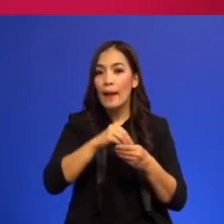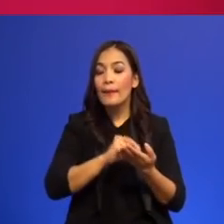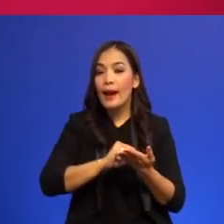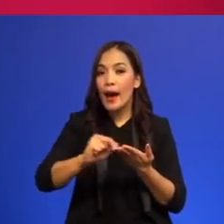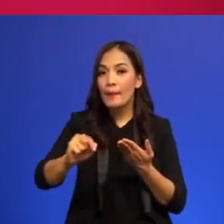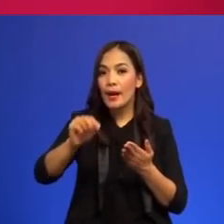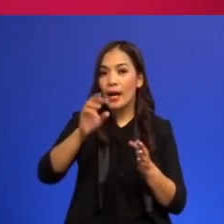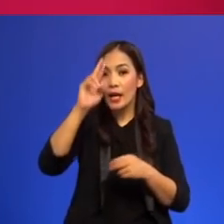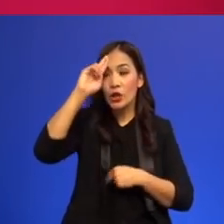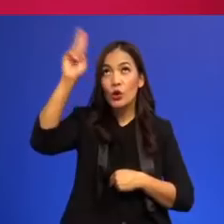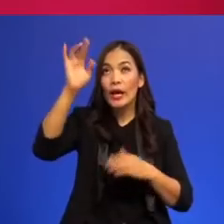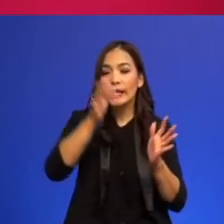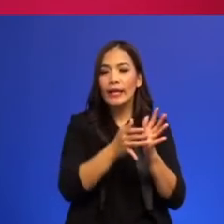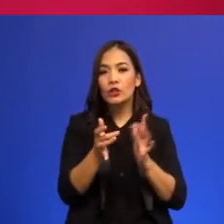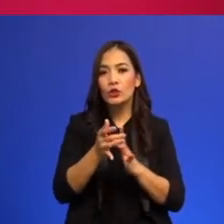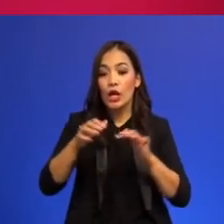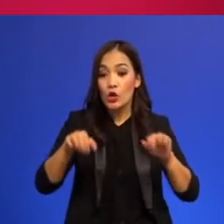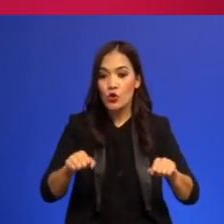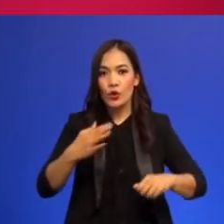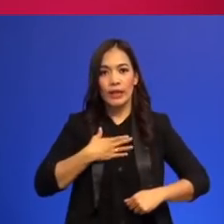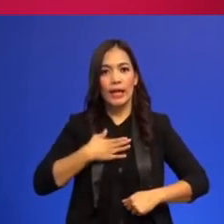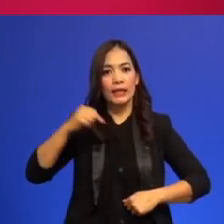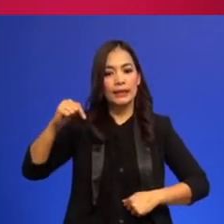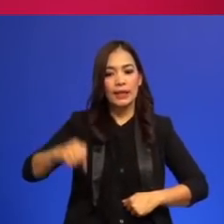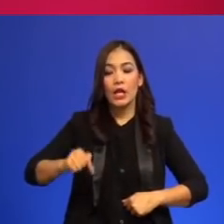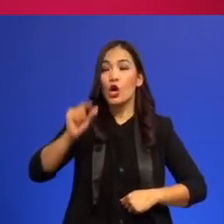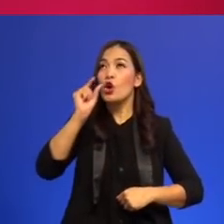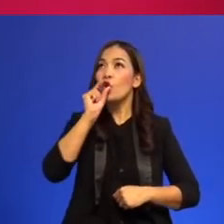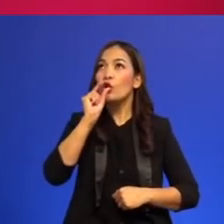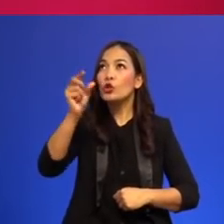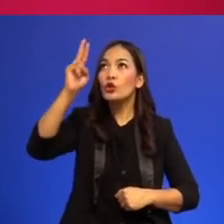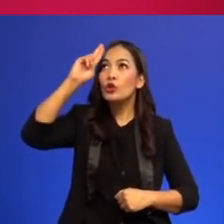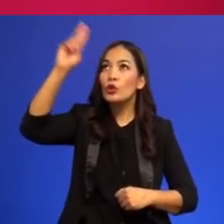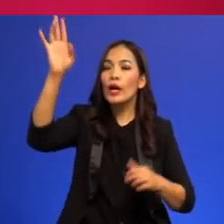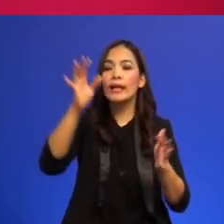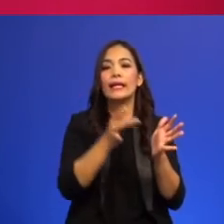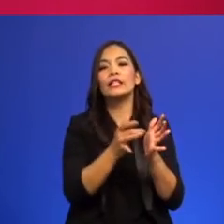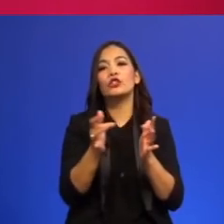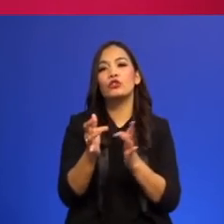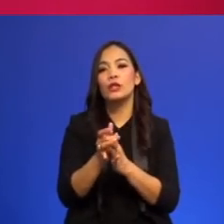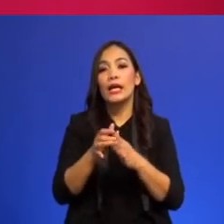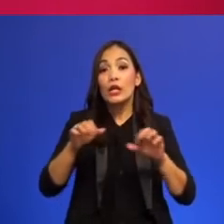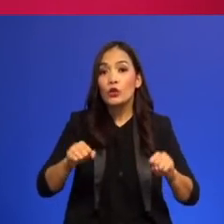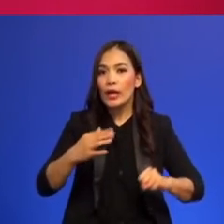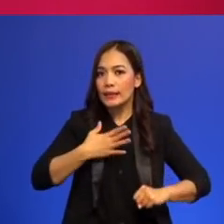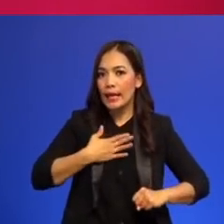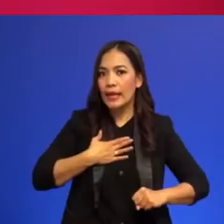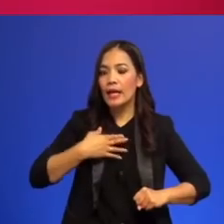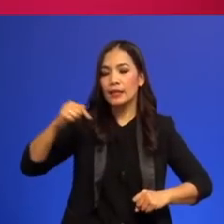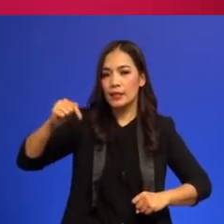yang mendudukkan saya di sini. Demi nama Tuhan Yesus.